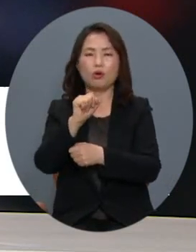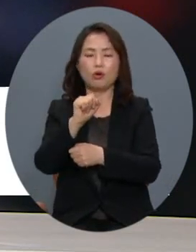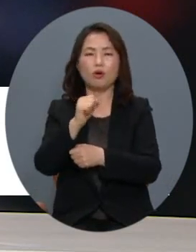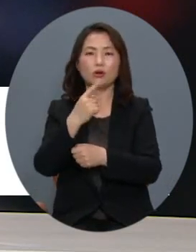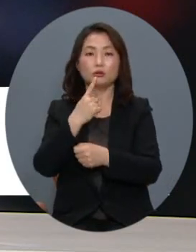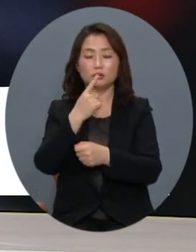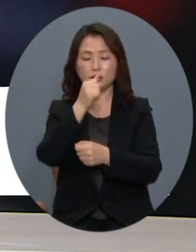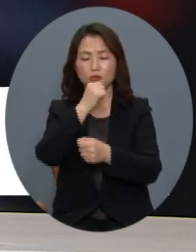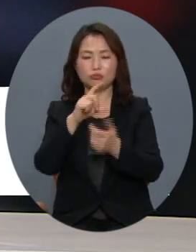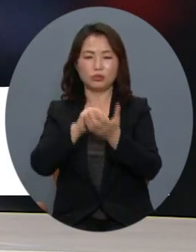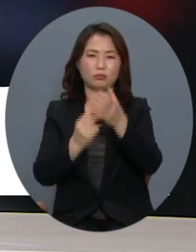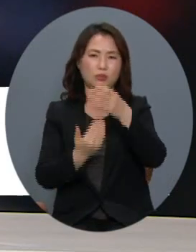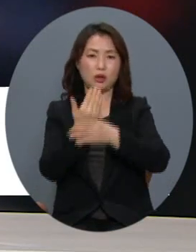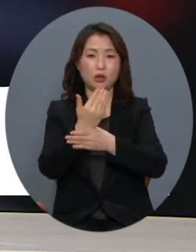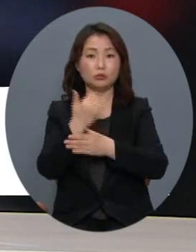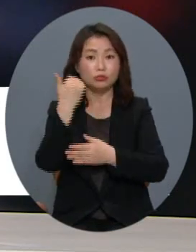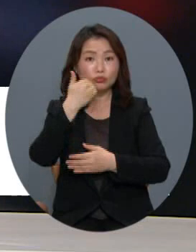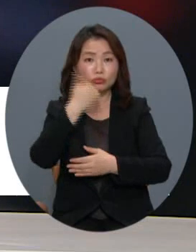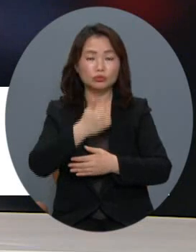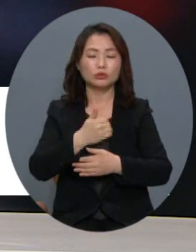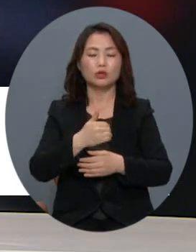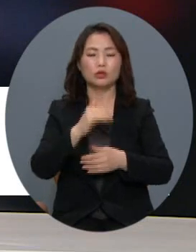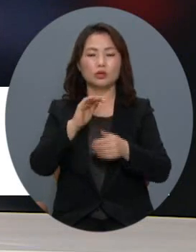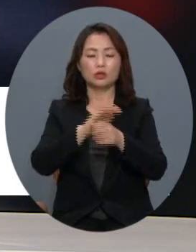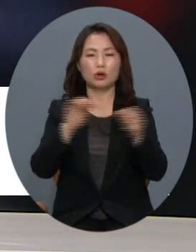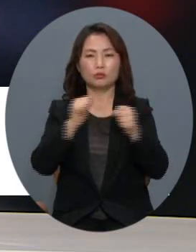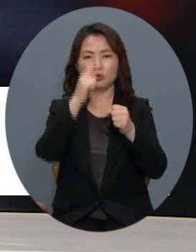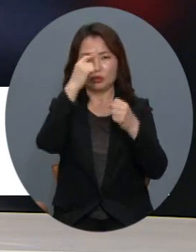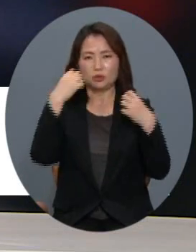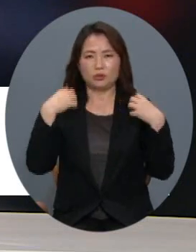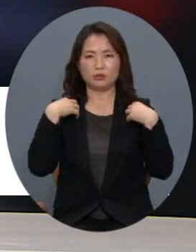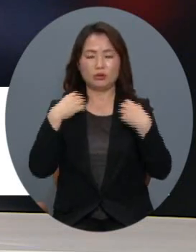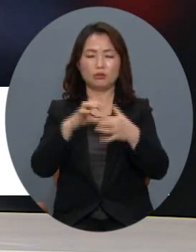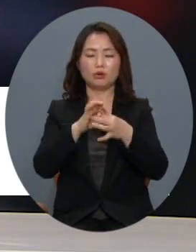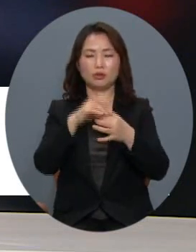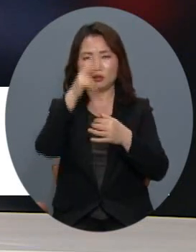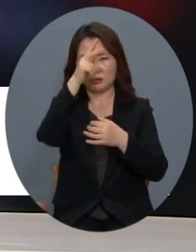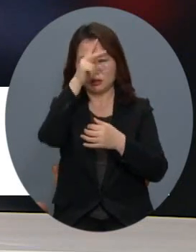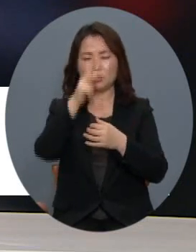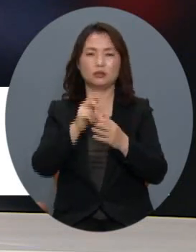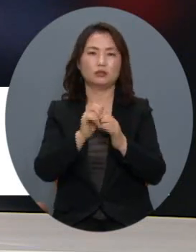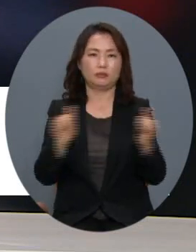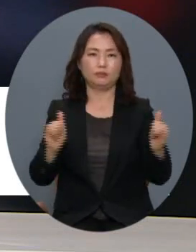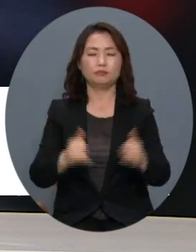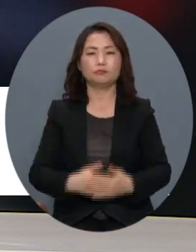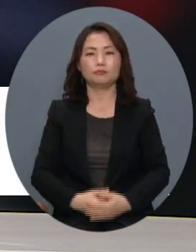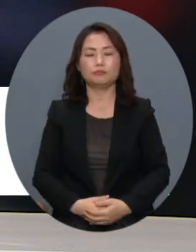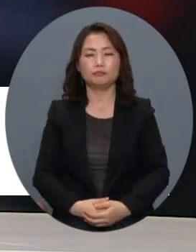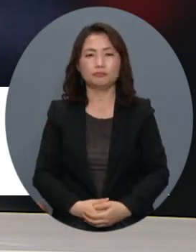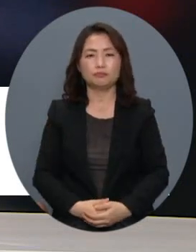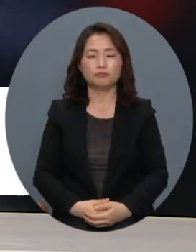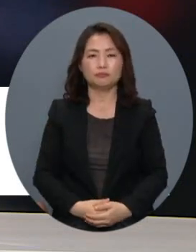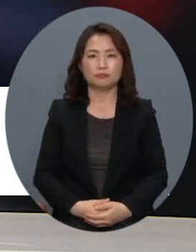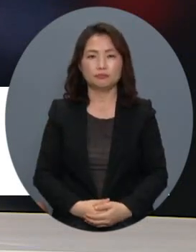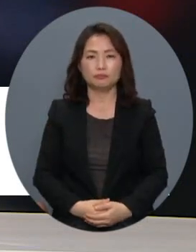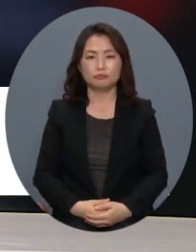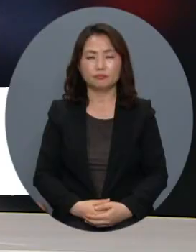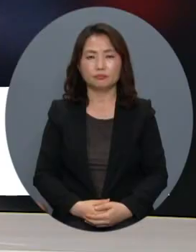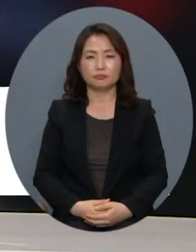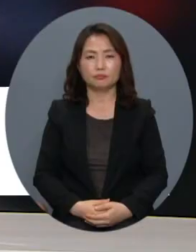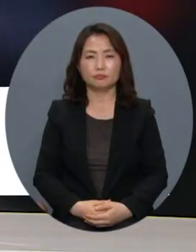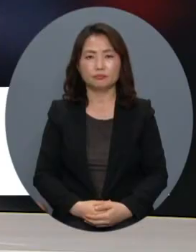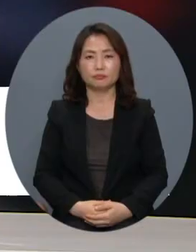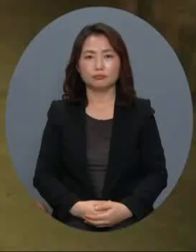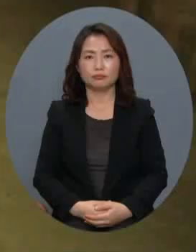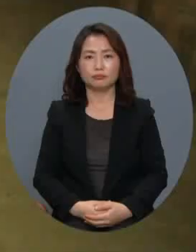경우인데요 논란의 주인공들은 다름아닌 경북 경찰청 소속 경찰관들이 얻습니다 김경철 기자의 보도입니다